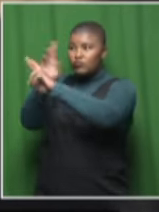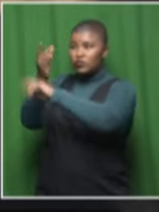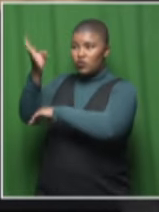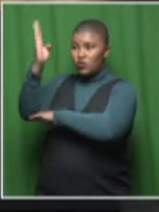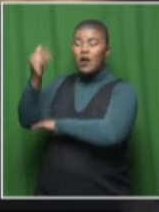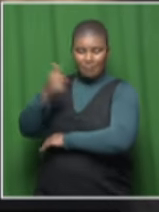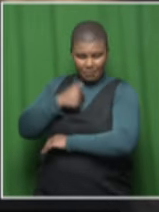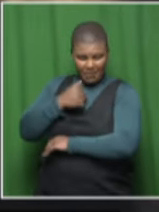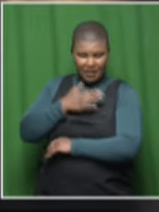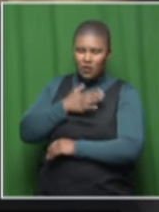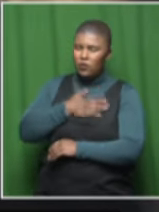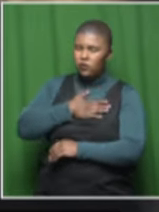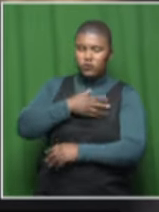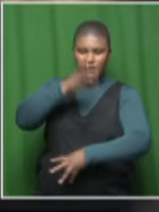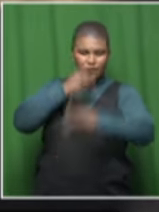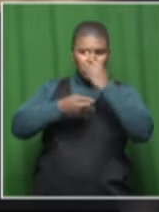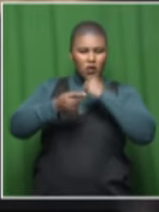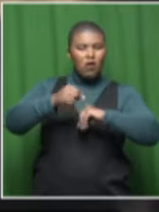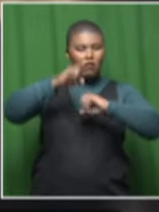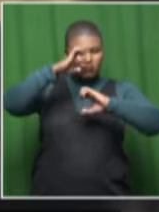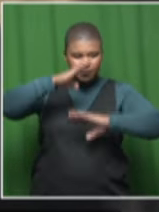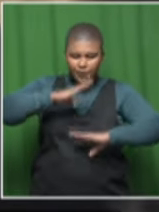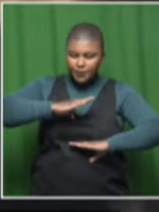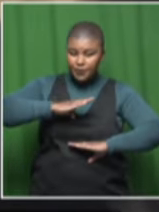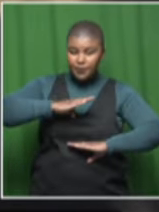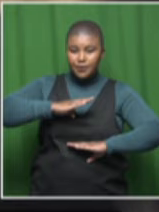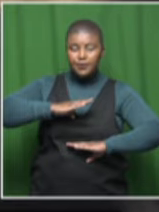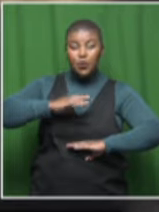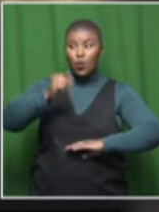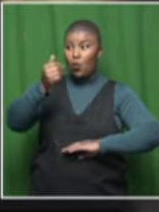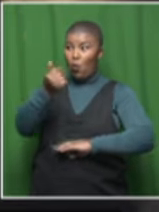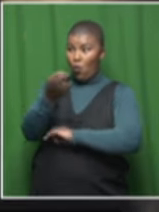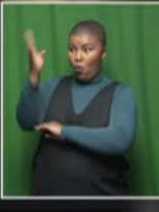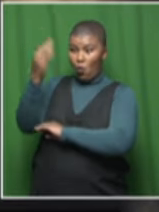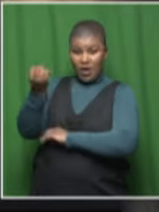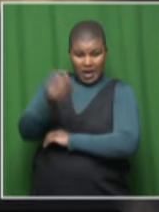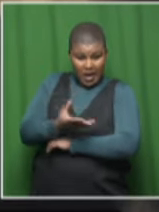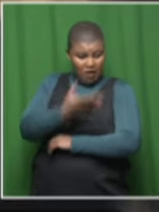ngifunde kakhulu, intobeko kakhulu, ukuthi noma uNkulunkulu emphakamisile